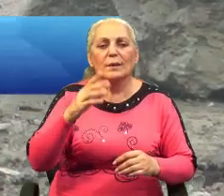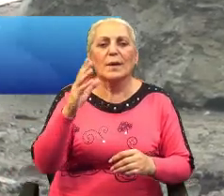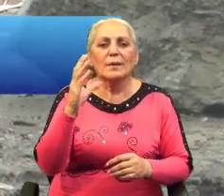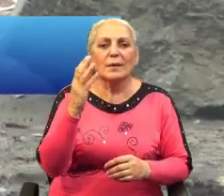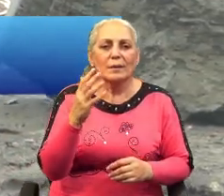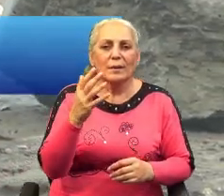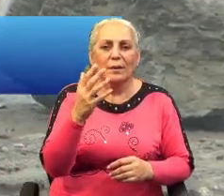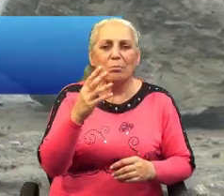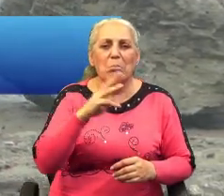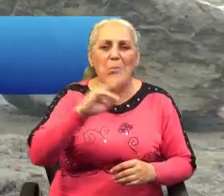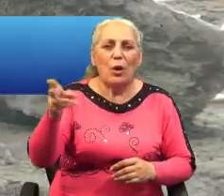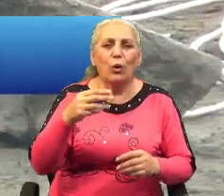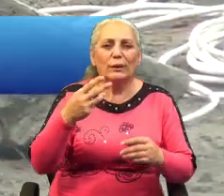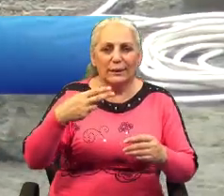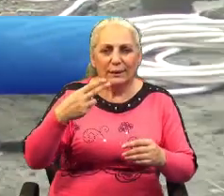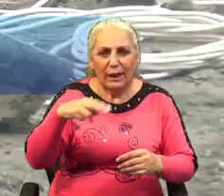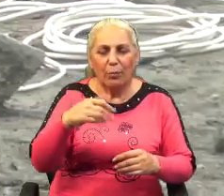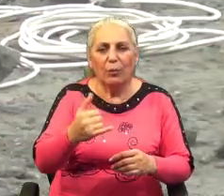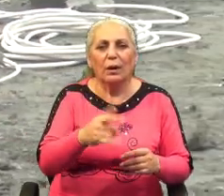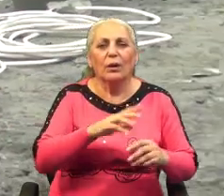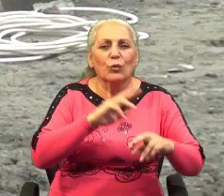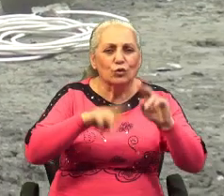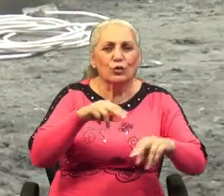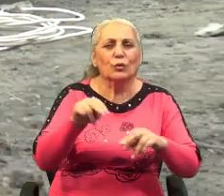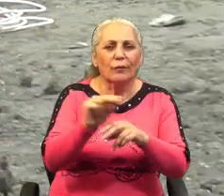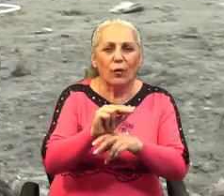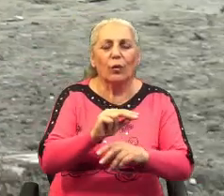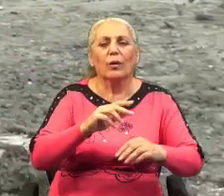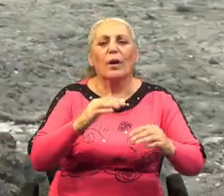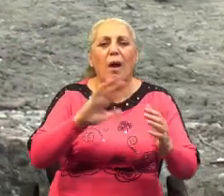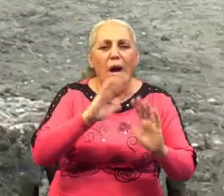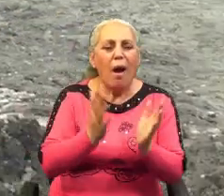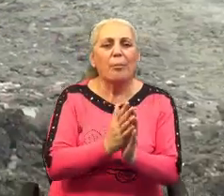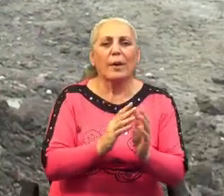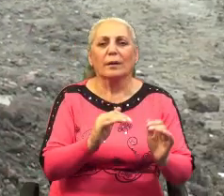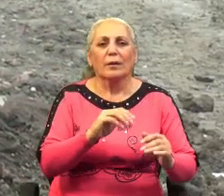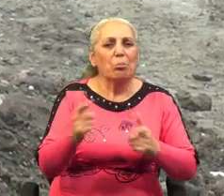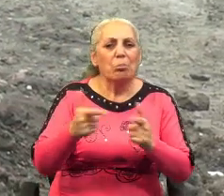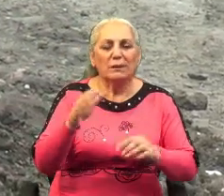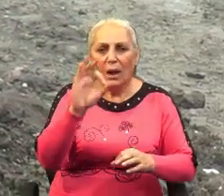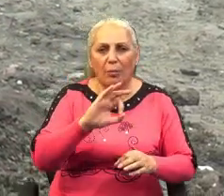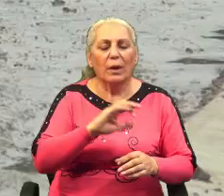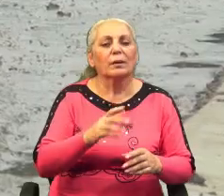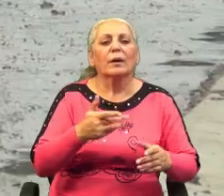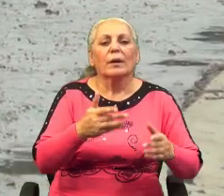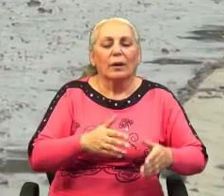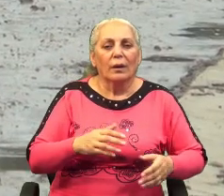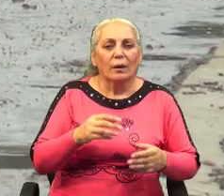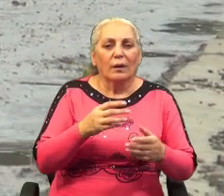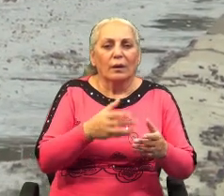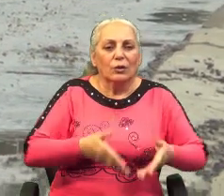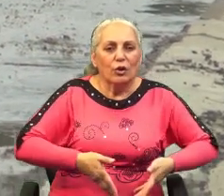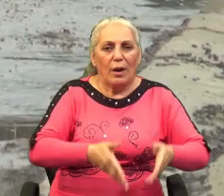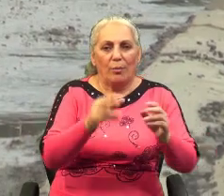թվում ասֆալտապատման, լուսավորության, շենքշինությունների վերանորոգման ու վերականգնման, նաև կառուցապատման։ Ճանապարհշինությանն ուղված